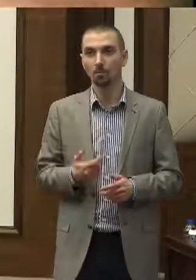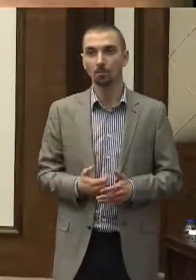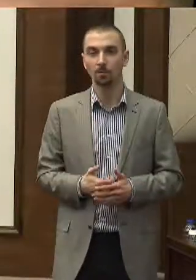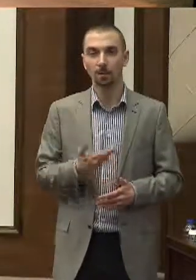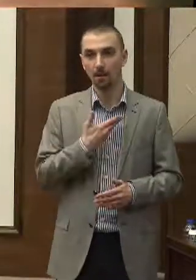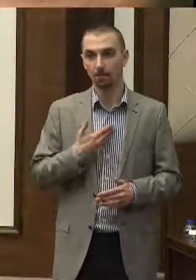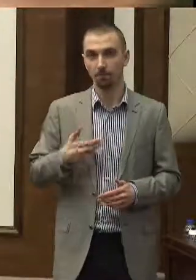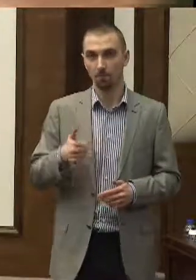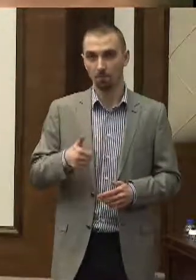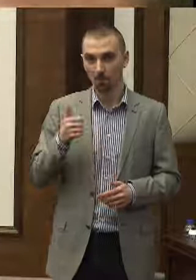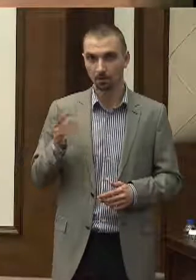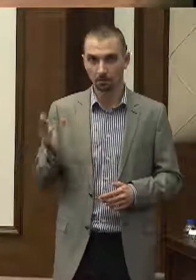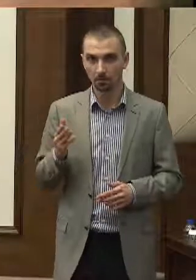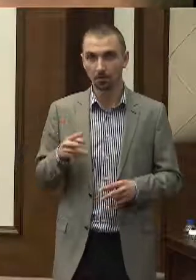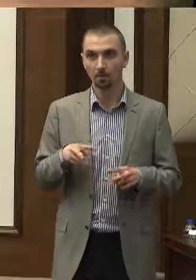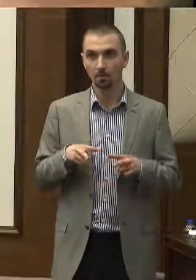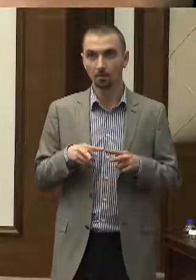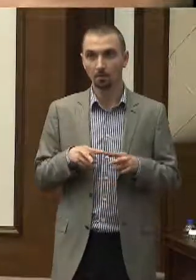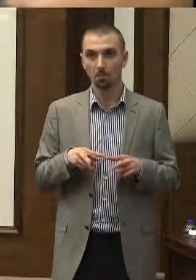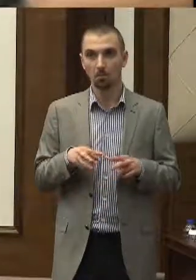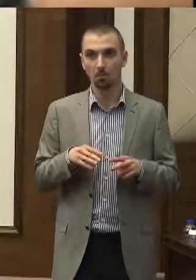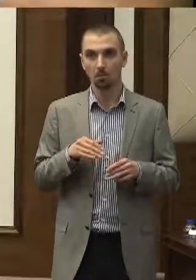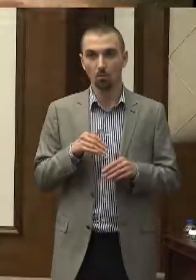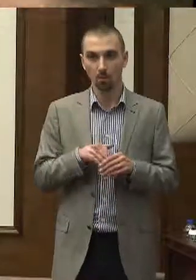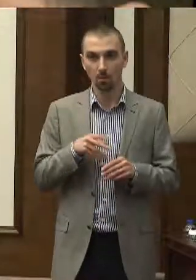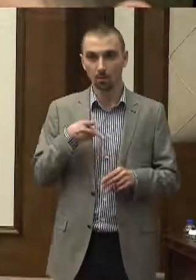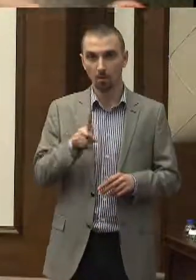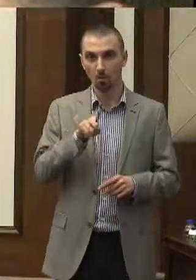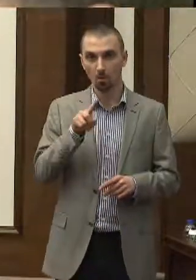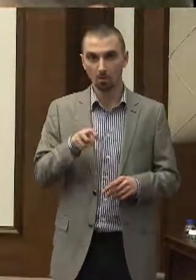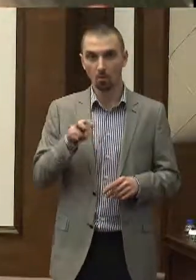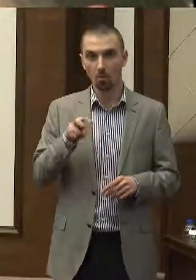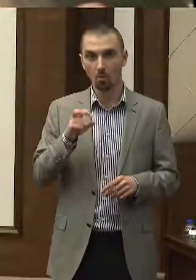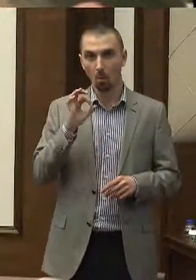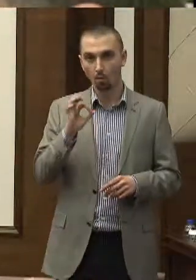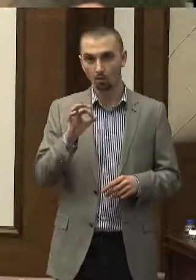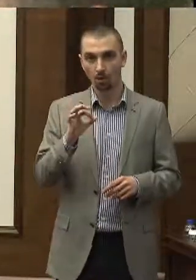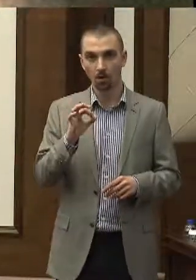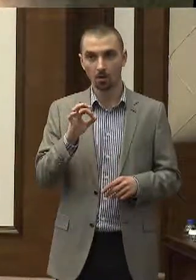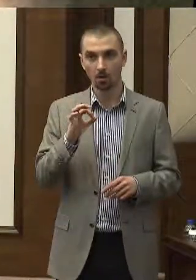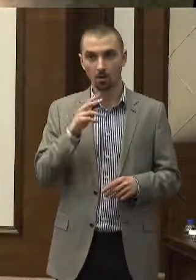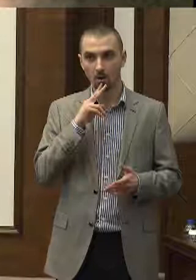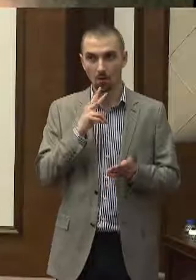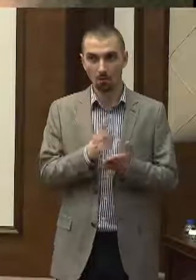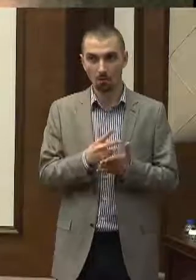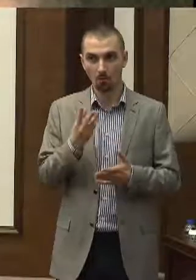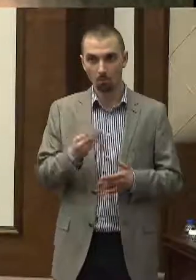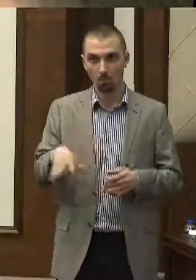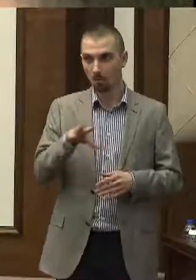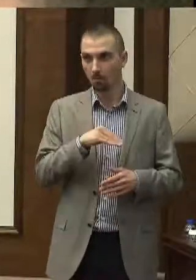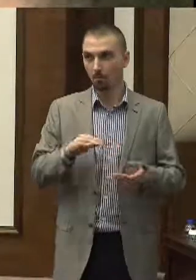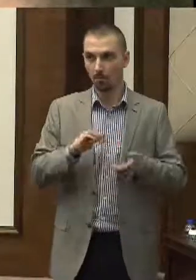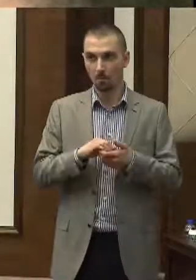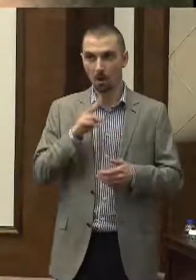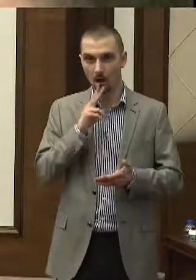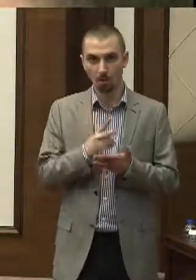sevgili başkanım, Büyükçekmece Belediye Meclisimizin 2018 yılı Ocak ayında almış olduğu mecliste oy birliğiyle alınan karar